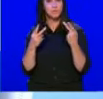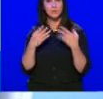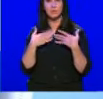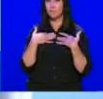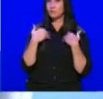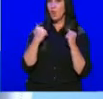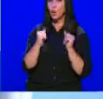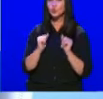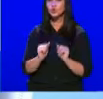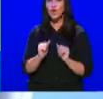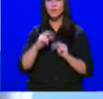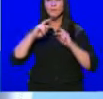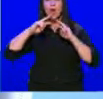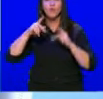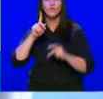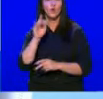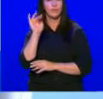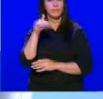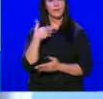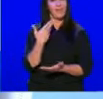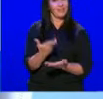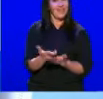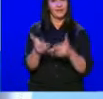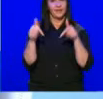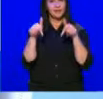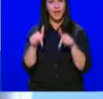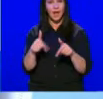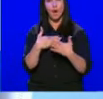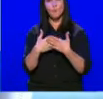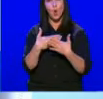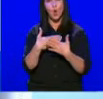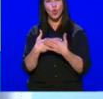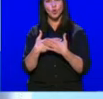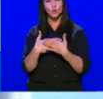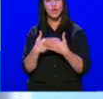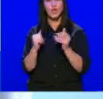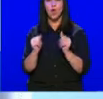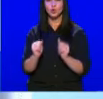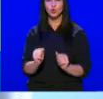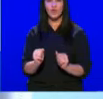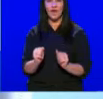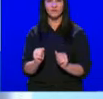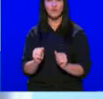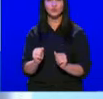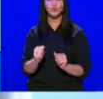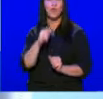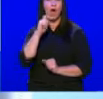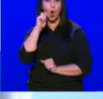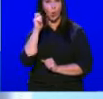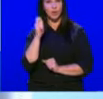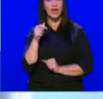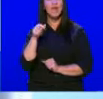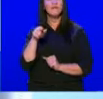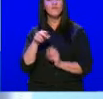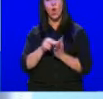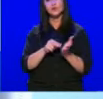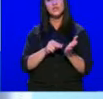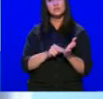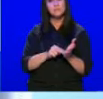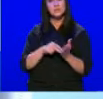ние очакваме отговор, който да бъде даден сега по отношение на очакването на Украина. И в този